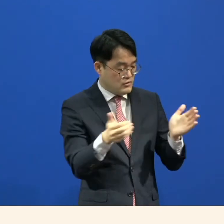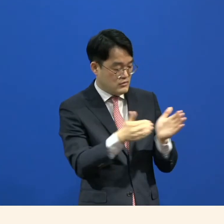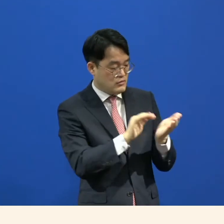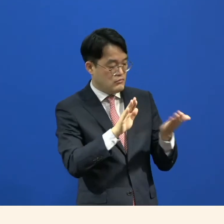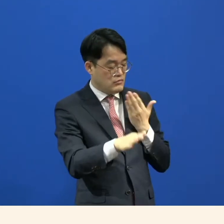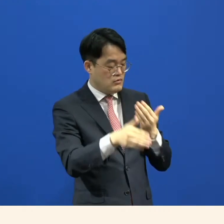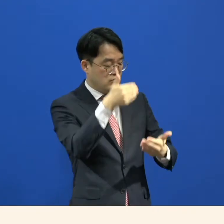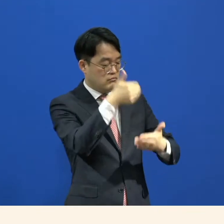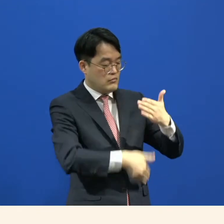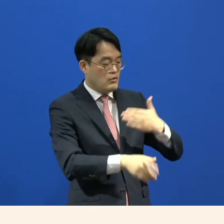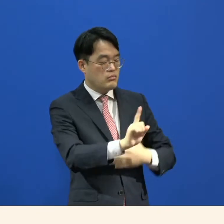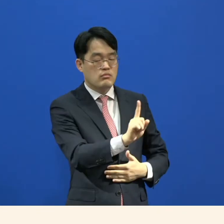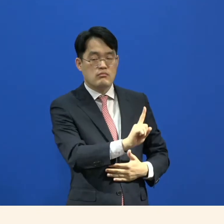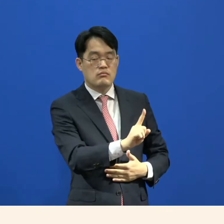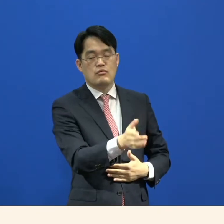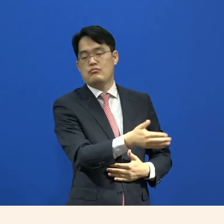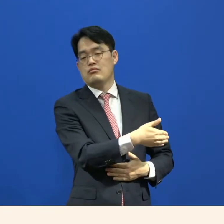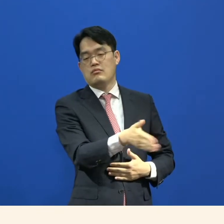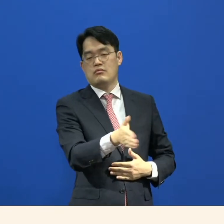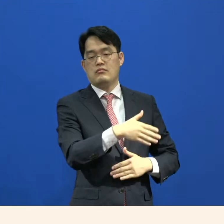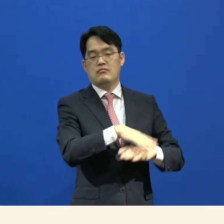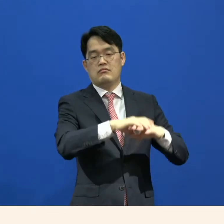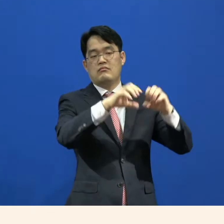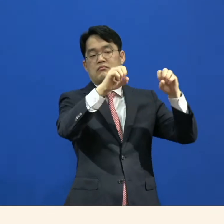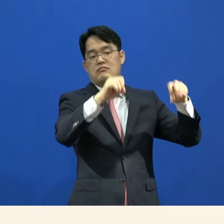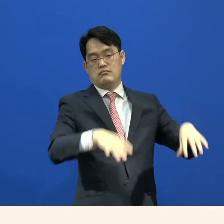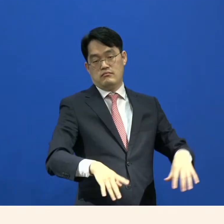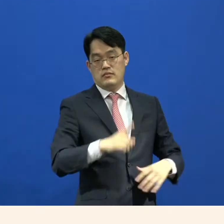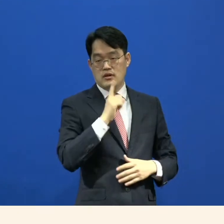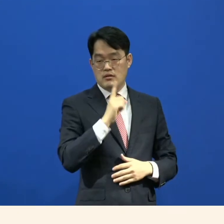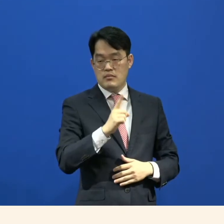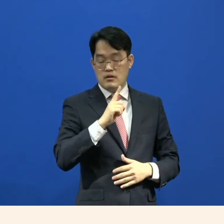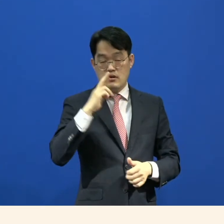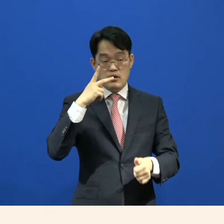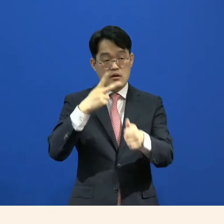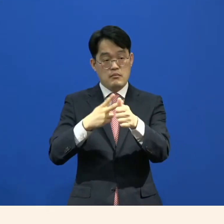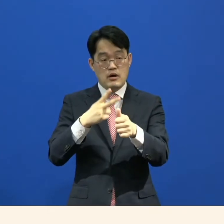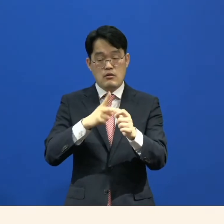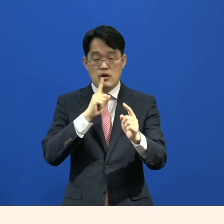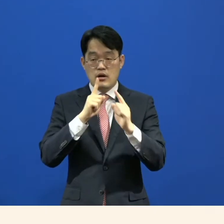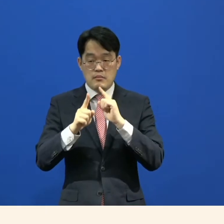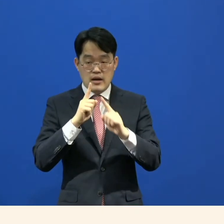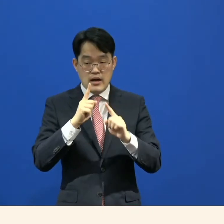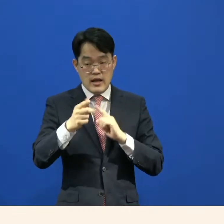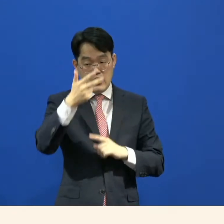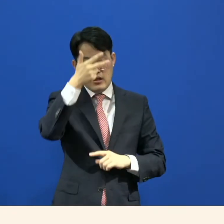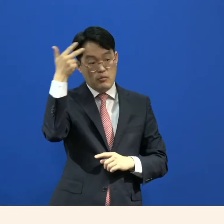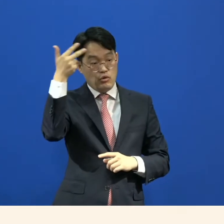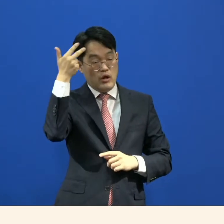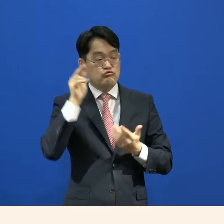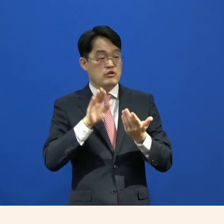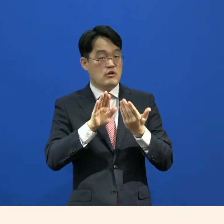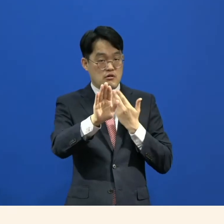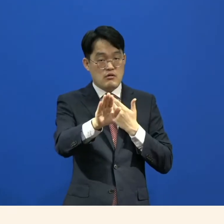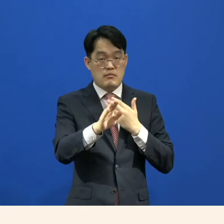바울은 디모데에게 보낸 편지에서 말세에 고통하는 때가 이르는데, 디모데후서에 그런 말씀이 나와요. 여러분, 2장에